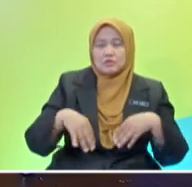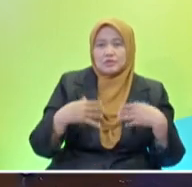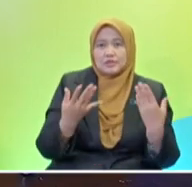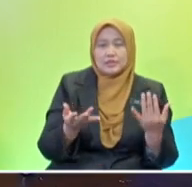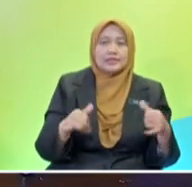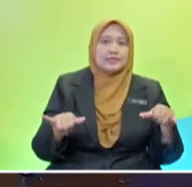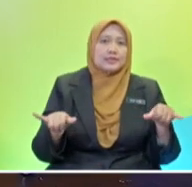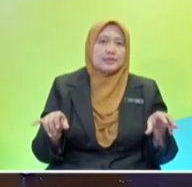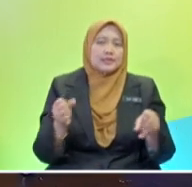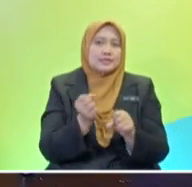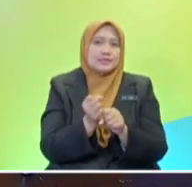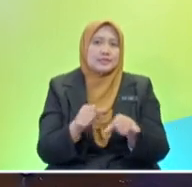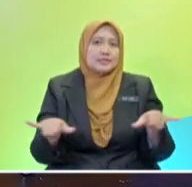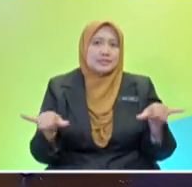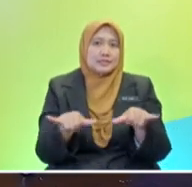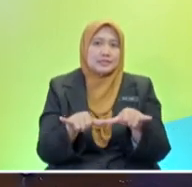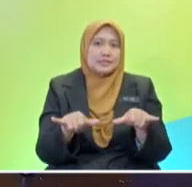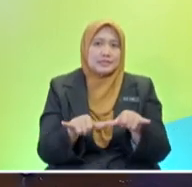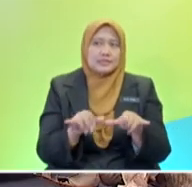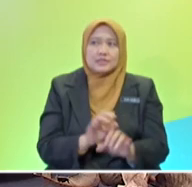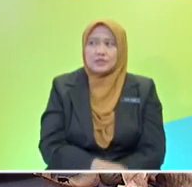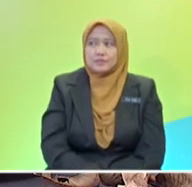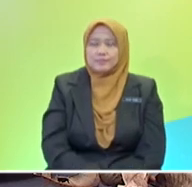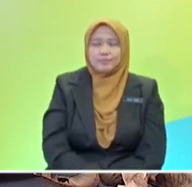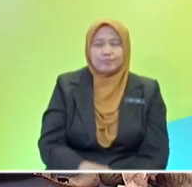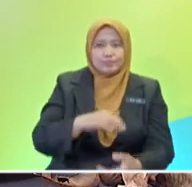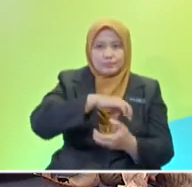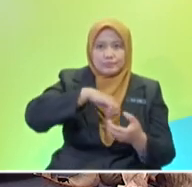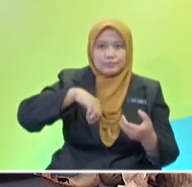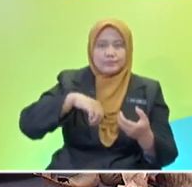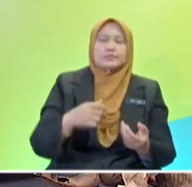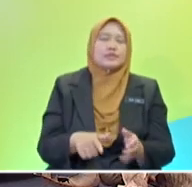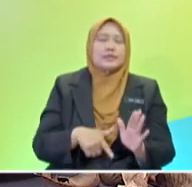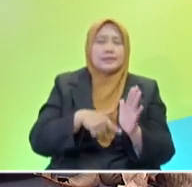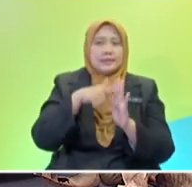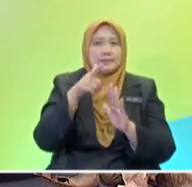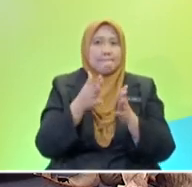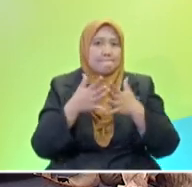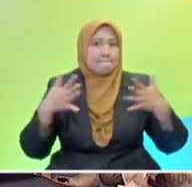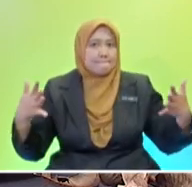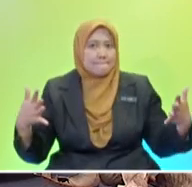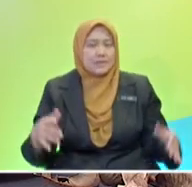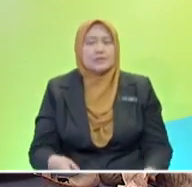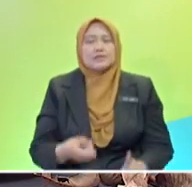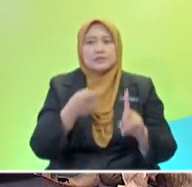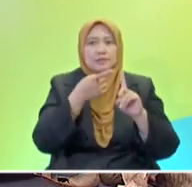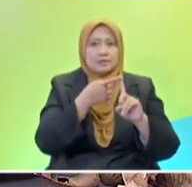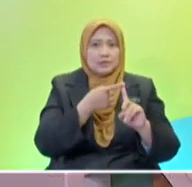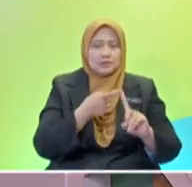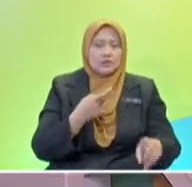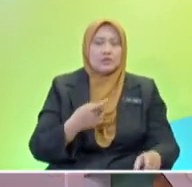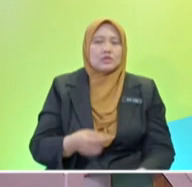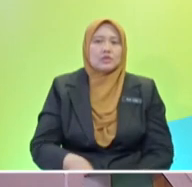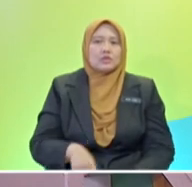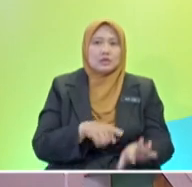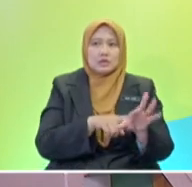saiz? Mana yang lebih besar, mana yang lebih kecil? Daun betik lebih besar. Lebih besar daripada? Daripada daun pandan.